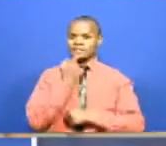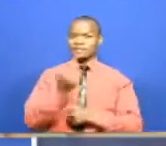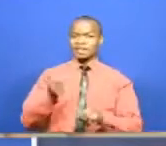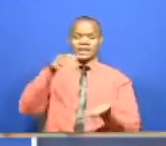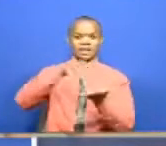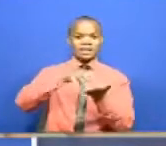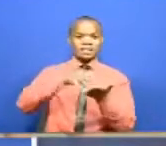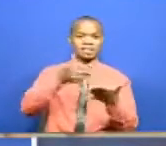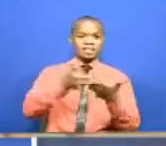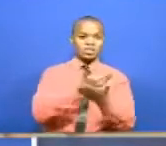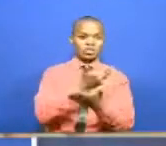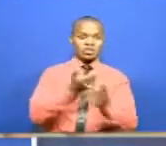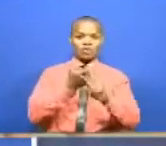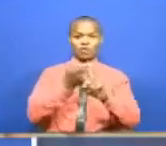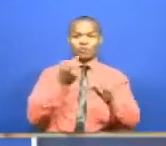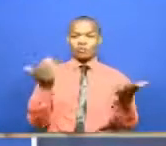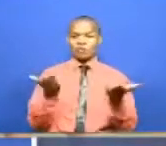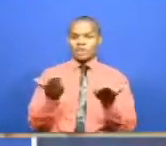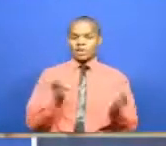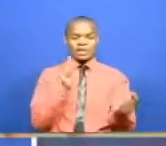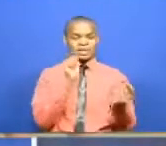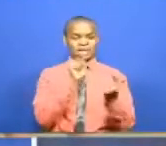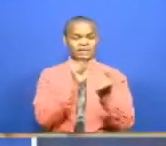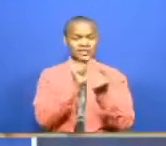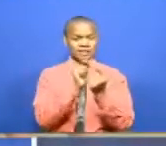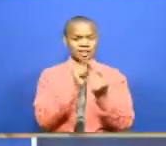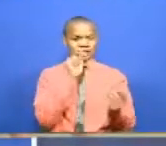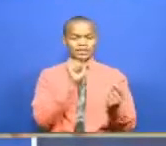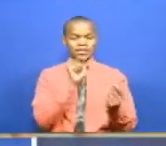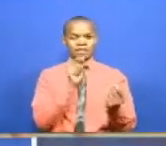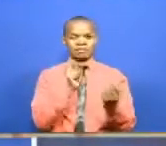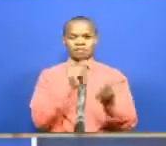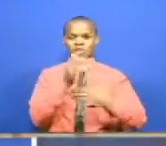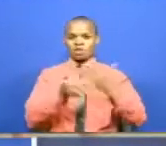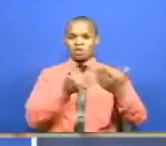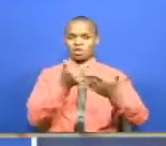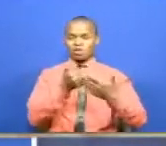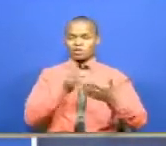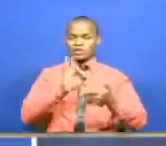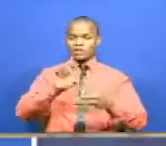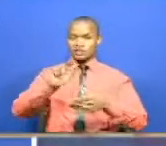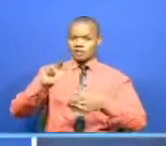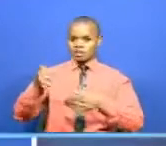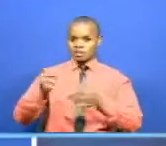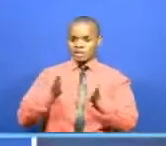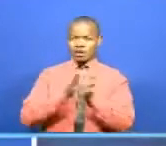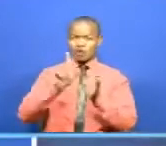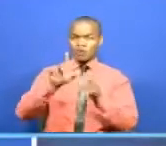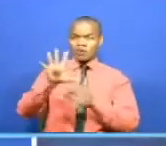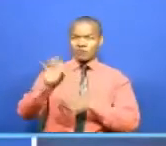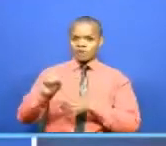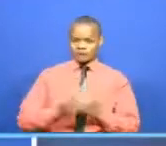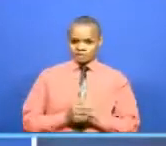vipya vinatokana na upimaji wa sampuli 3,150 kote nchini. Nairobi